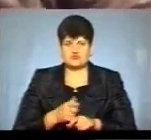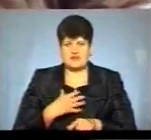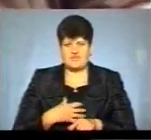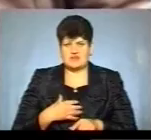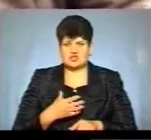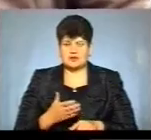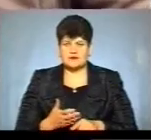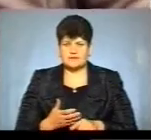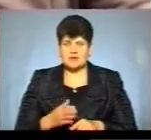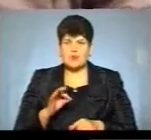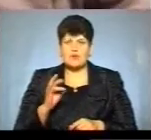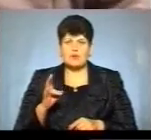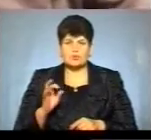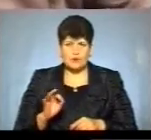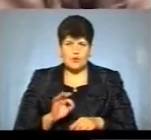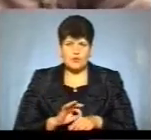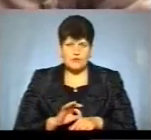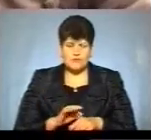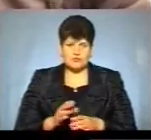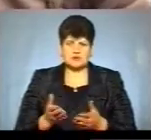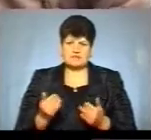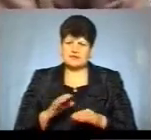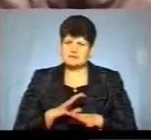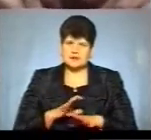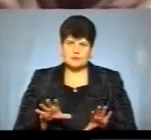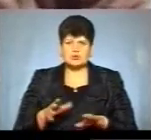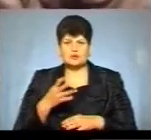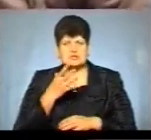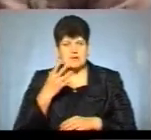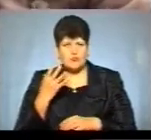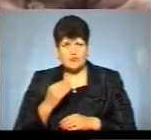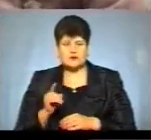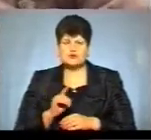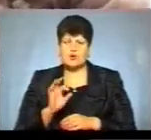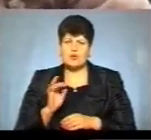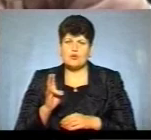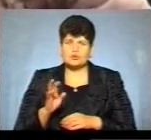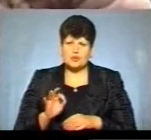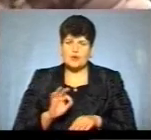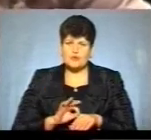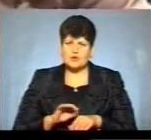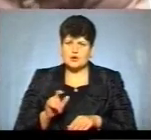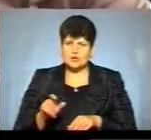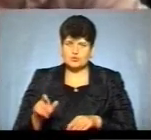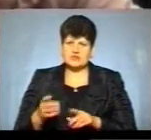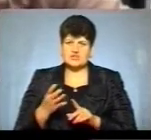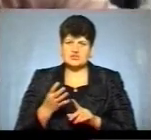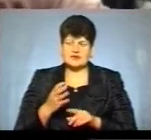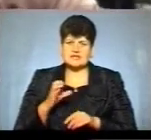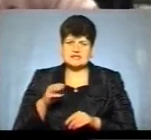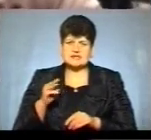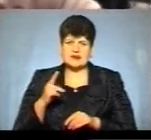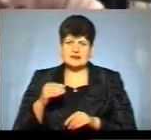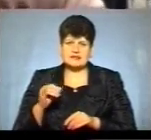І онкохворі. Давайте ми не будемо забувати, що онкохворі люди на четвертій стадії